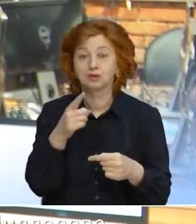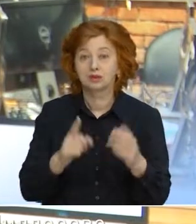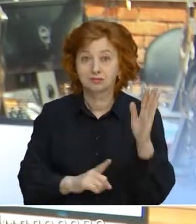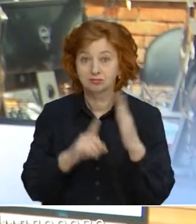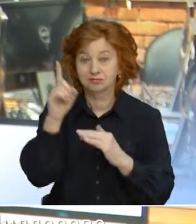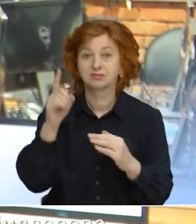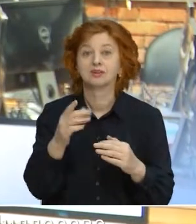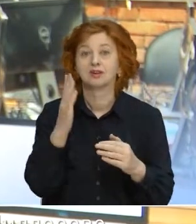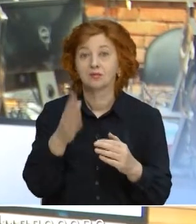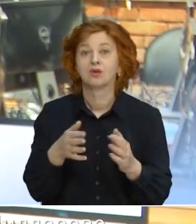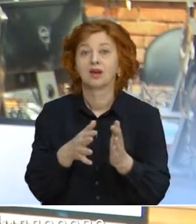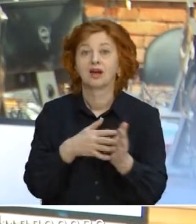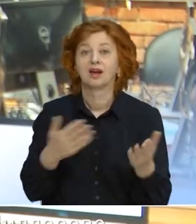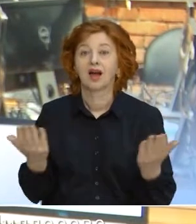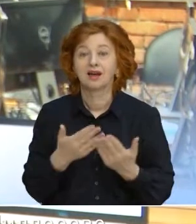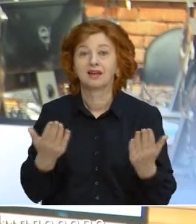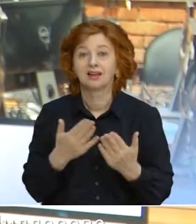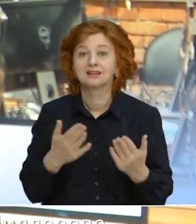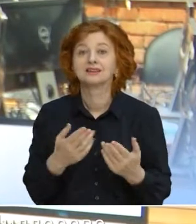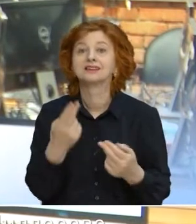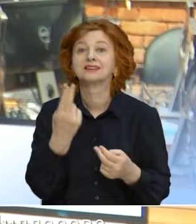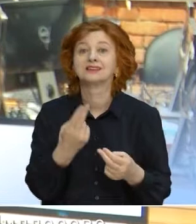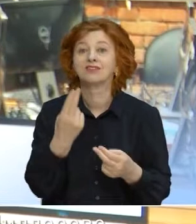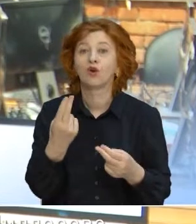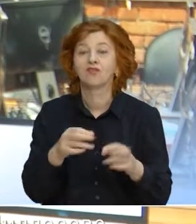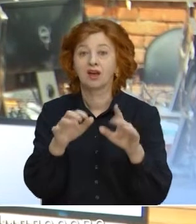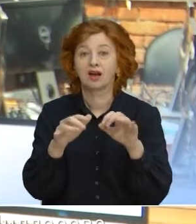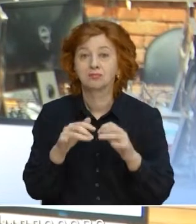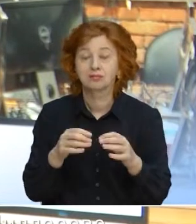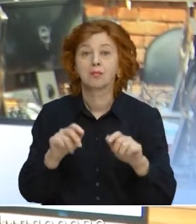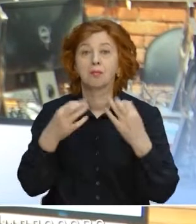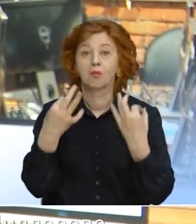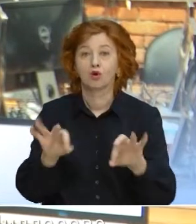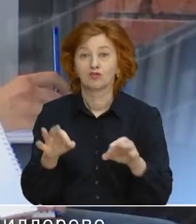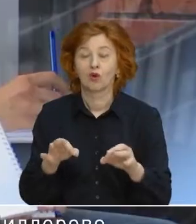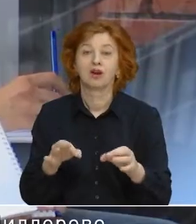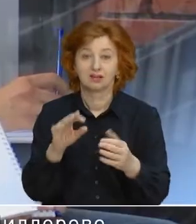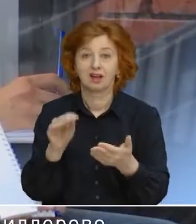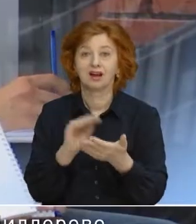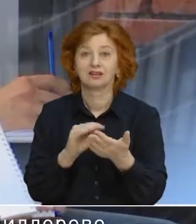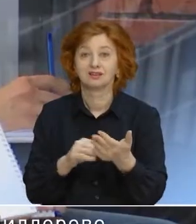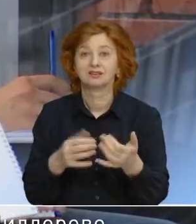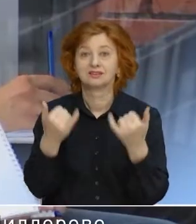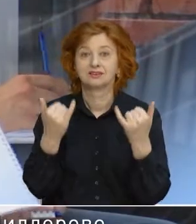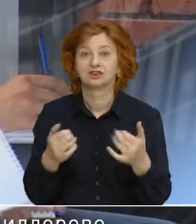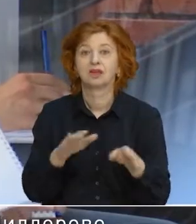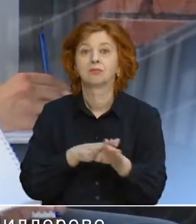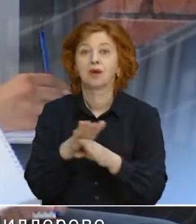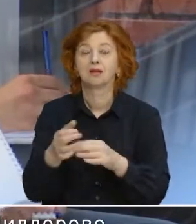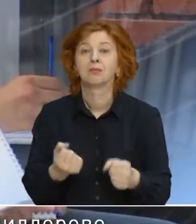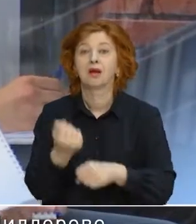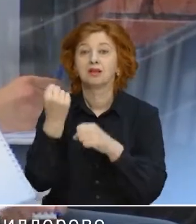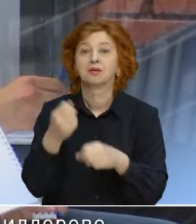Землю какие-то цифровые коды, которые позволят защитить данные на Земле. Проект реализуют при